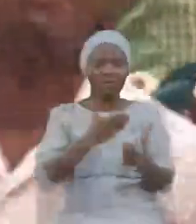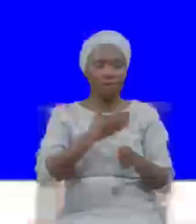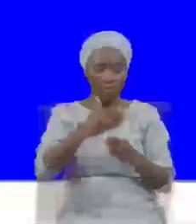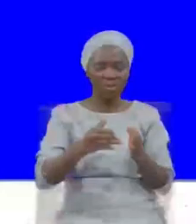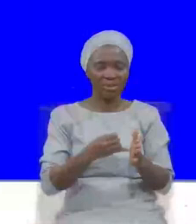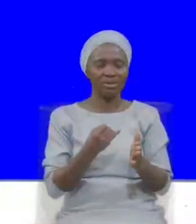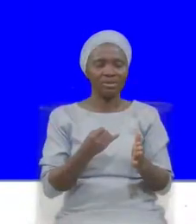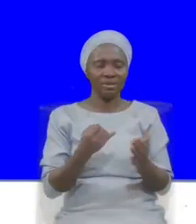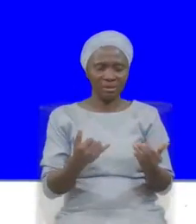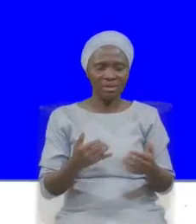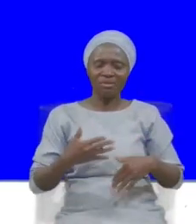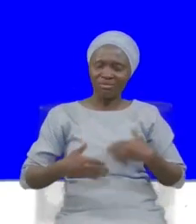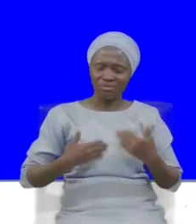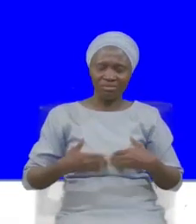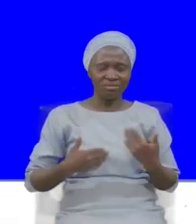il va